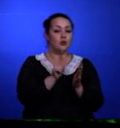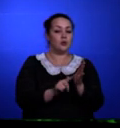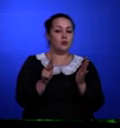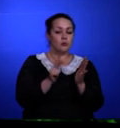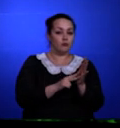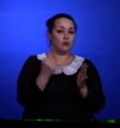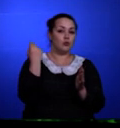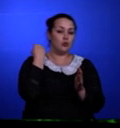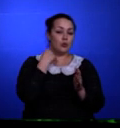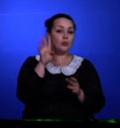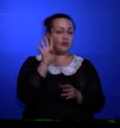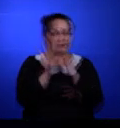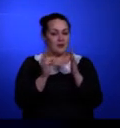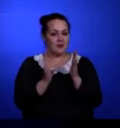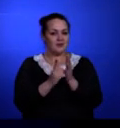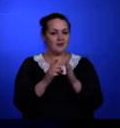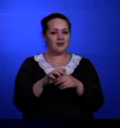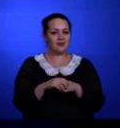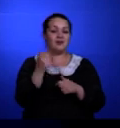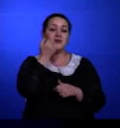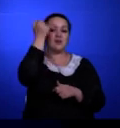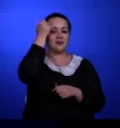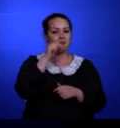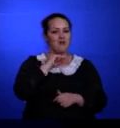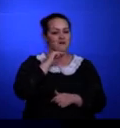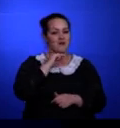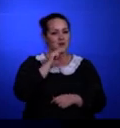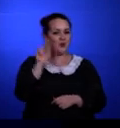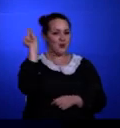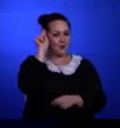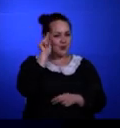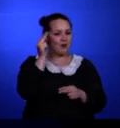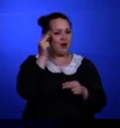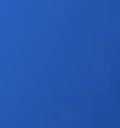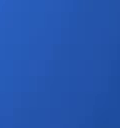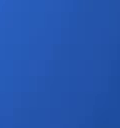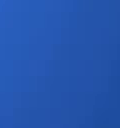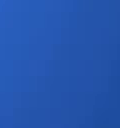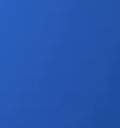номер 4 и номер 5 спасибо за внимание урок окончен